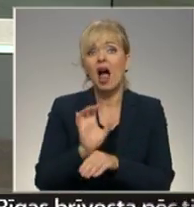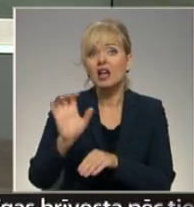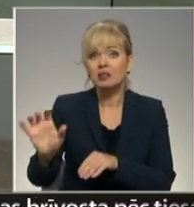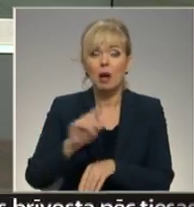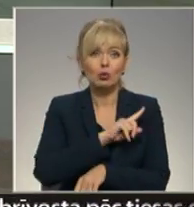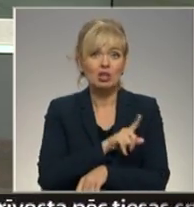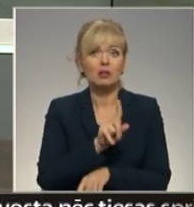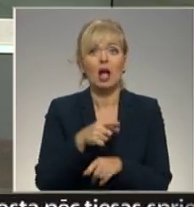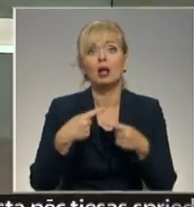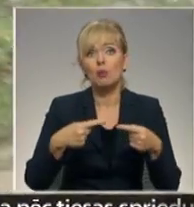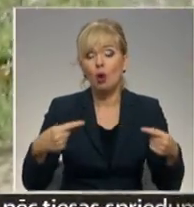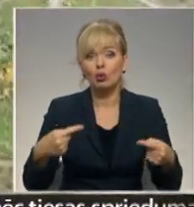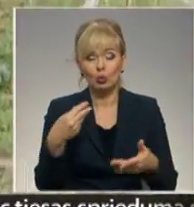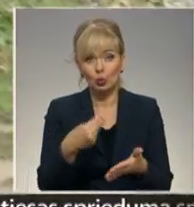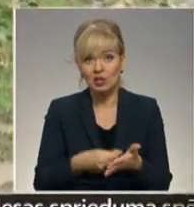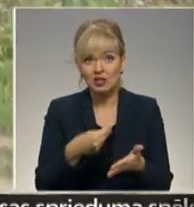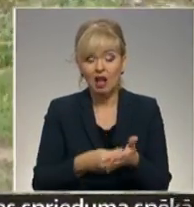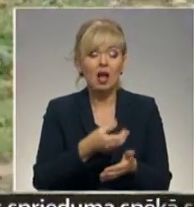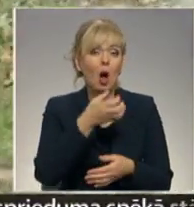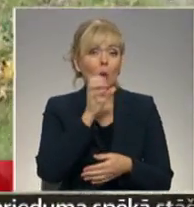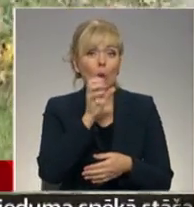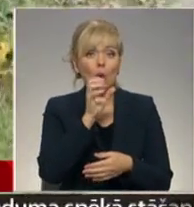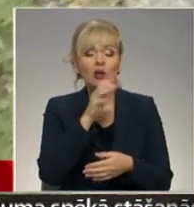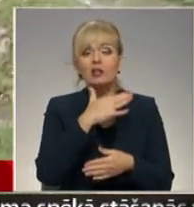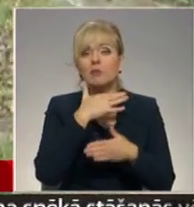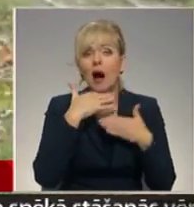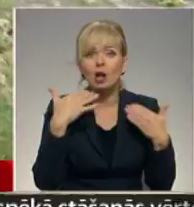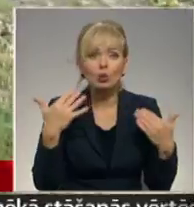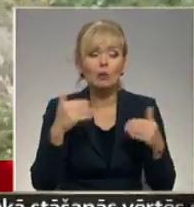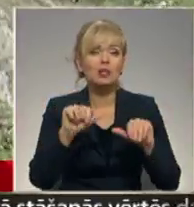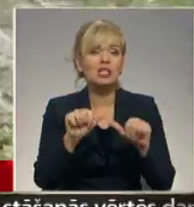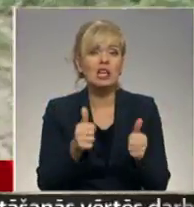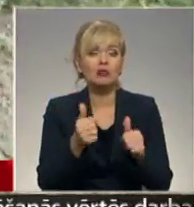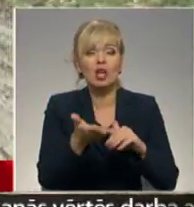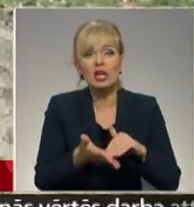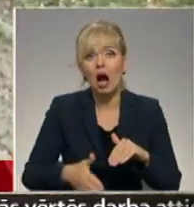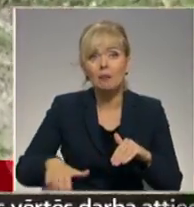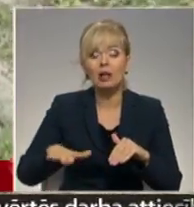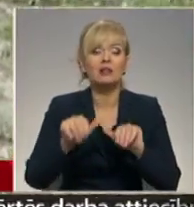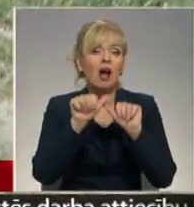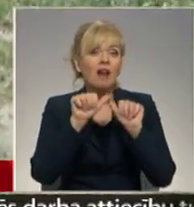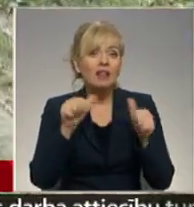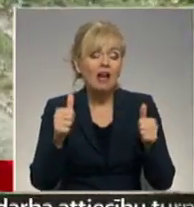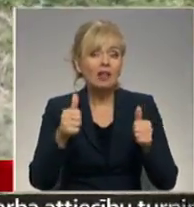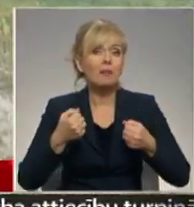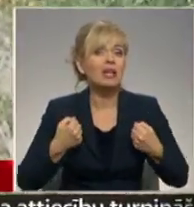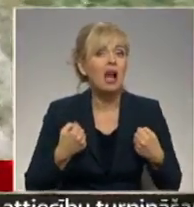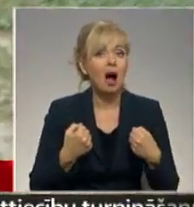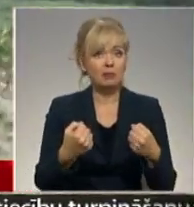Vidzemes televīzija. Ūdens ir pārmērēm un izveidošās ieplakas, un vairs nevaram